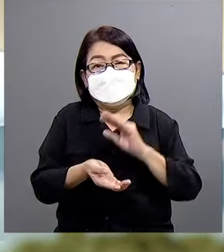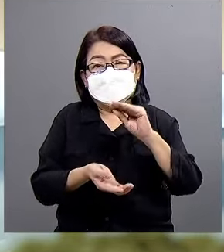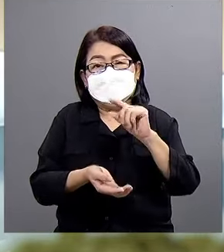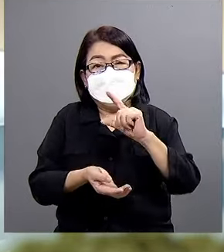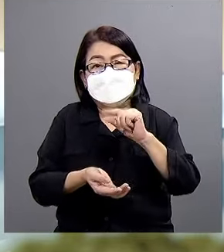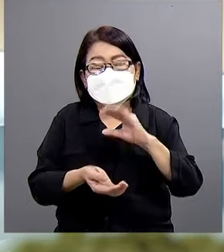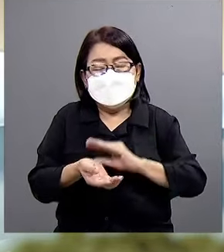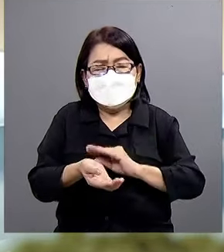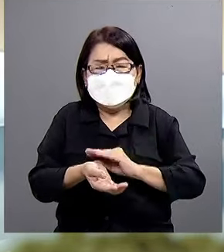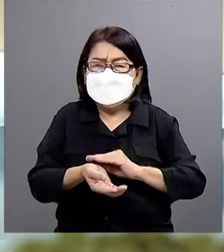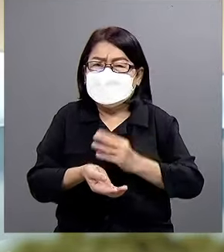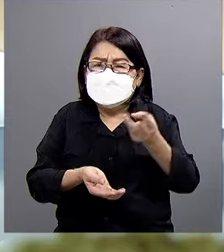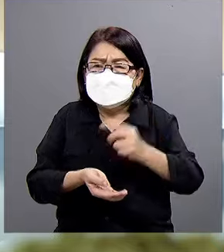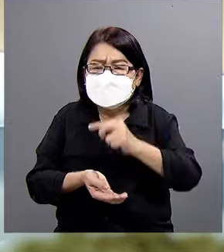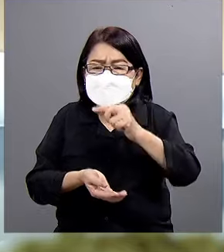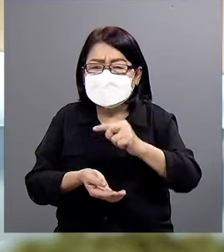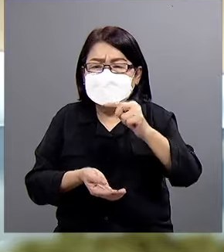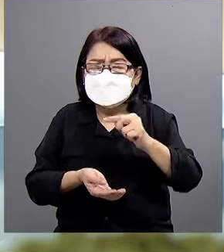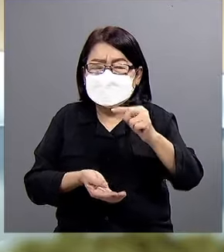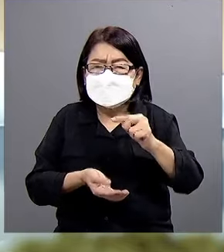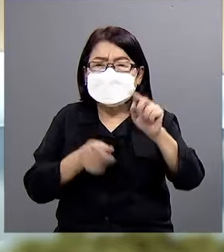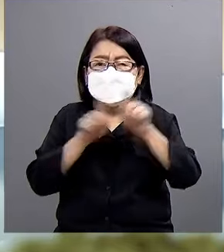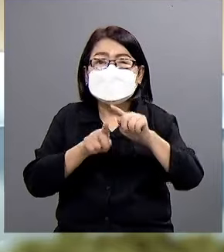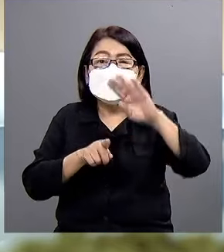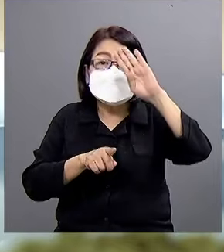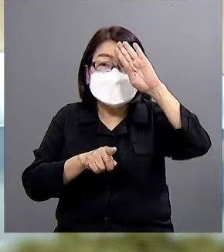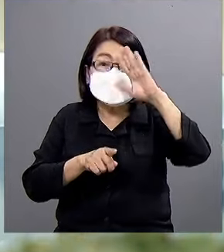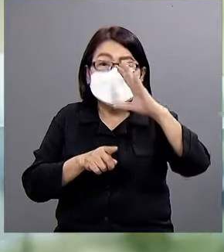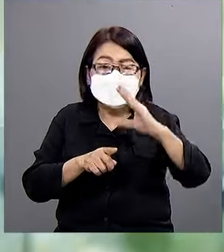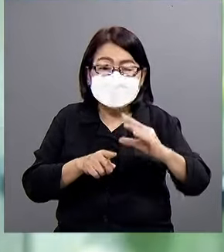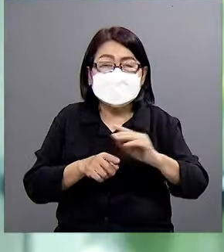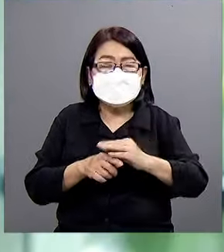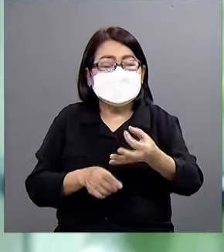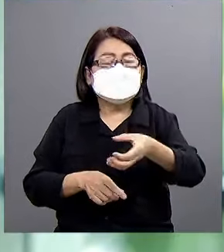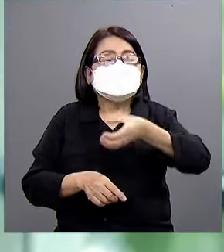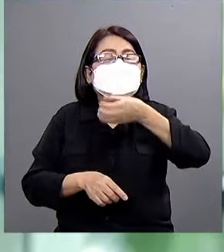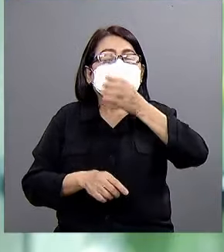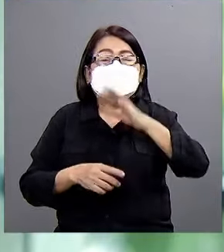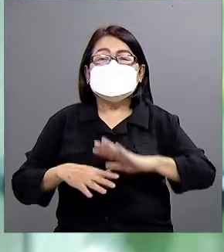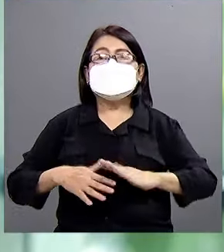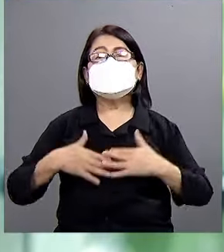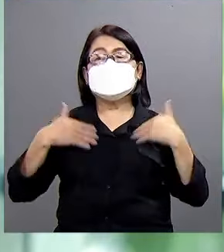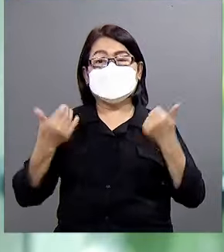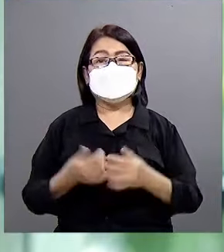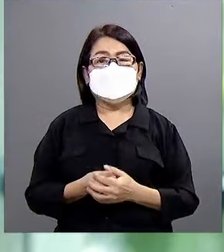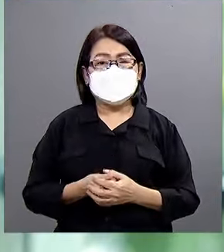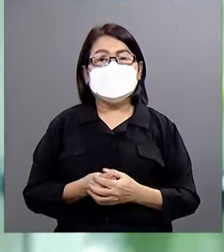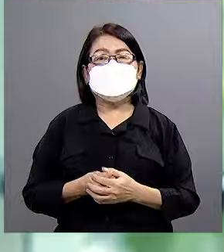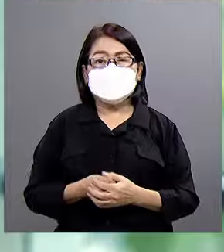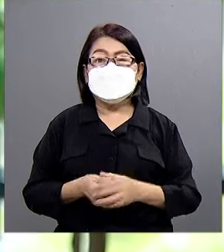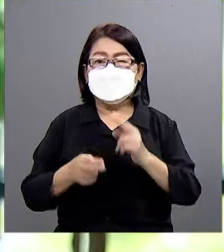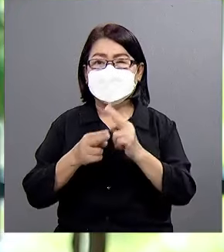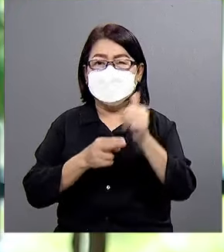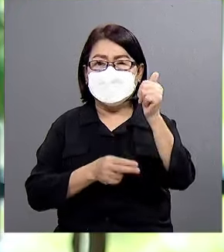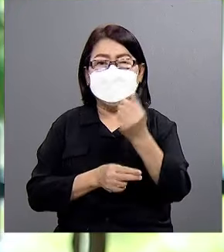ข้ร่างกายไม่ค่อยมีแรงเนี่ยยาหอมทิพโอสถเนี่ยก็ช่วยให้เรารู้สึกสบายขึ้นนั่นเองครับ ทิพโอสถนี่แสดงว่าดอกมะลินี่มีประโยชน์ม